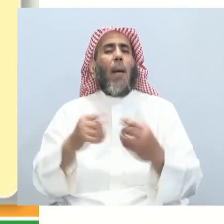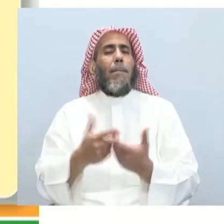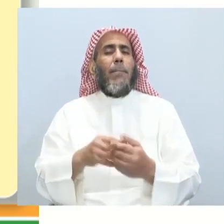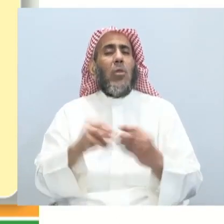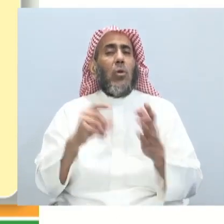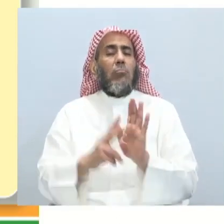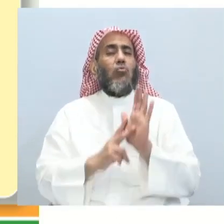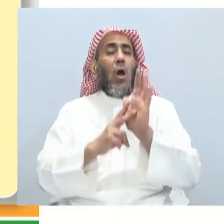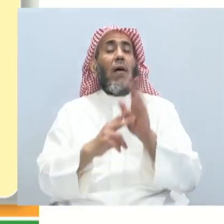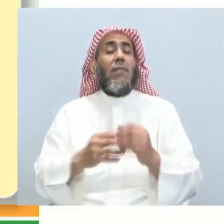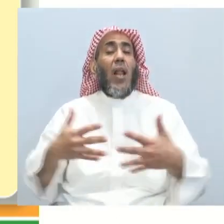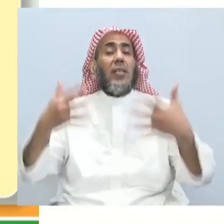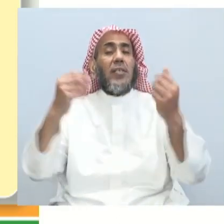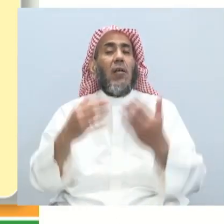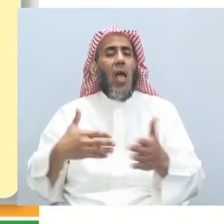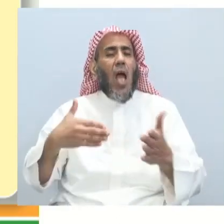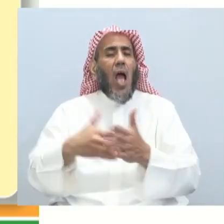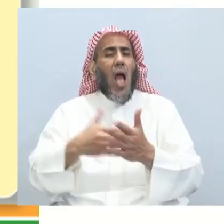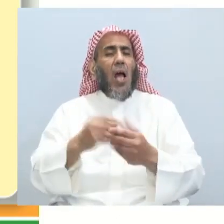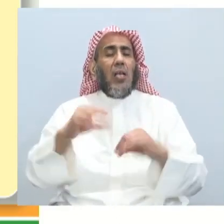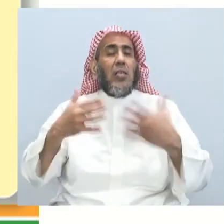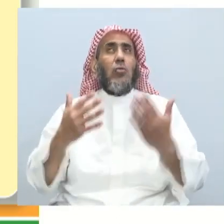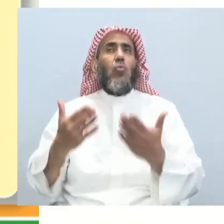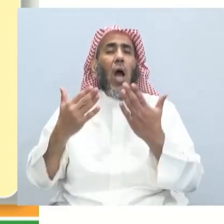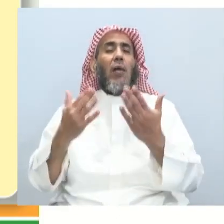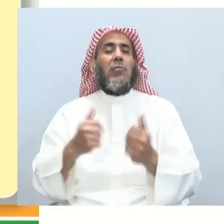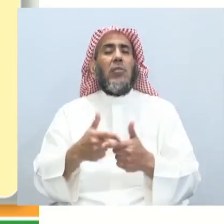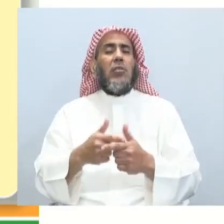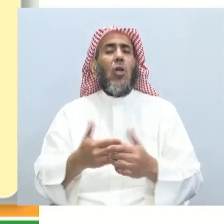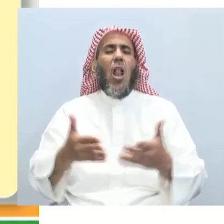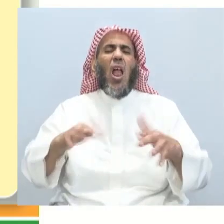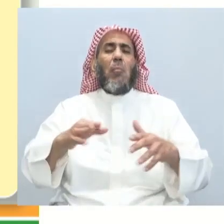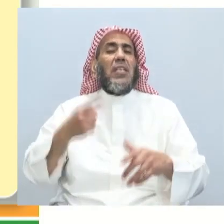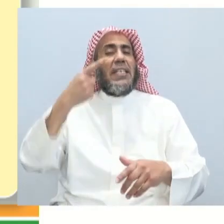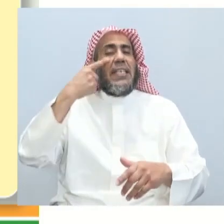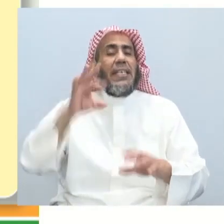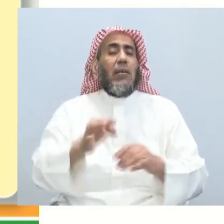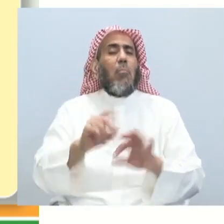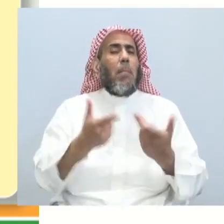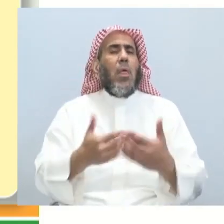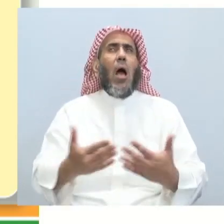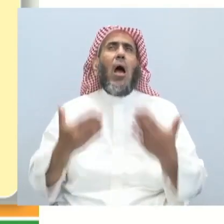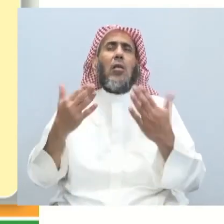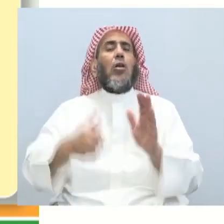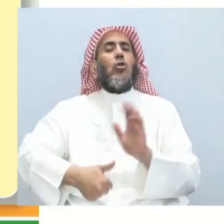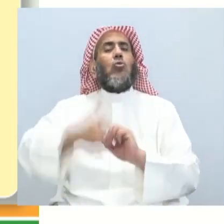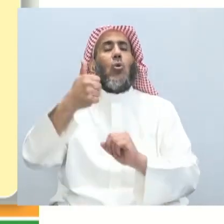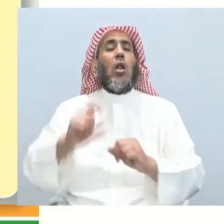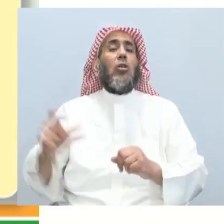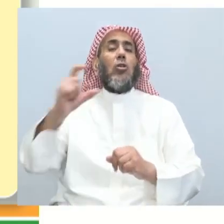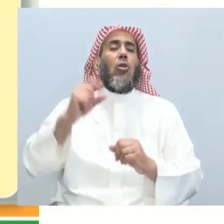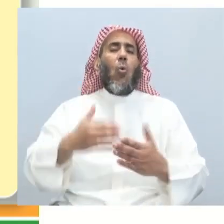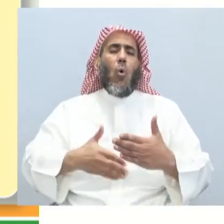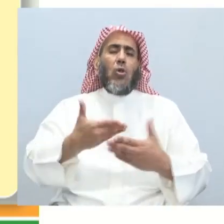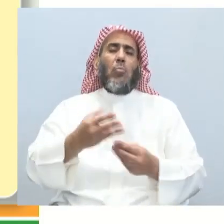لما دعا في القصيده او في اخر قصيده في حديث عن النكبه الدرعيه عسى وعسى ان ينصر الله ديننا ويجبر